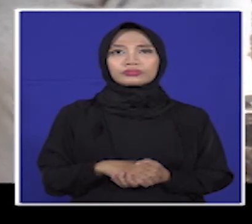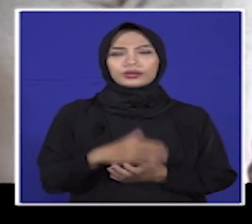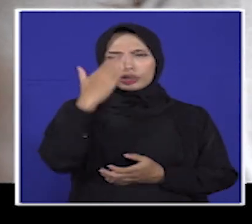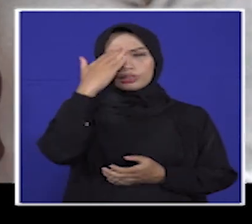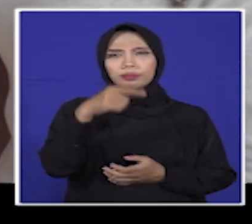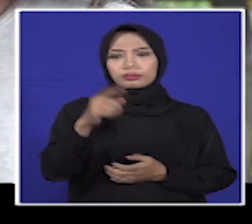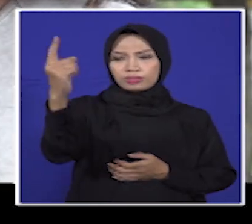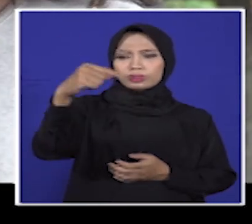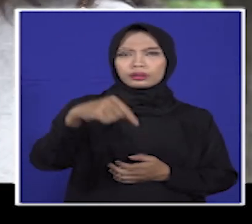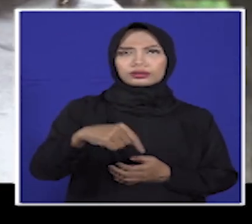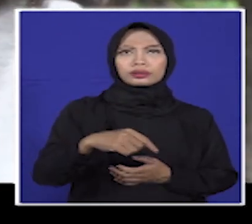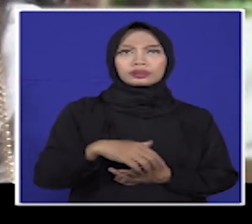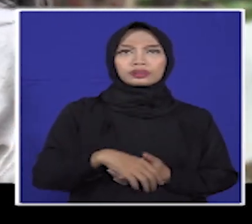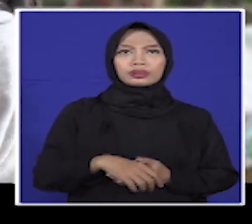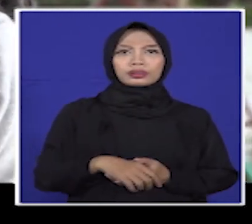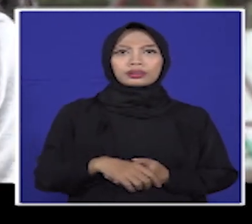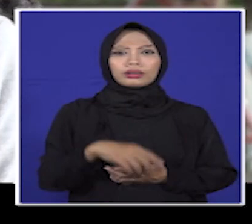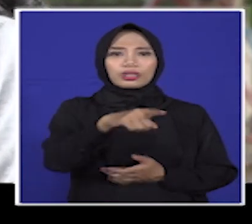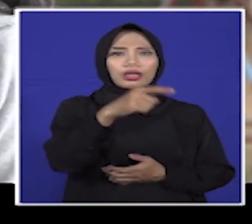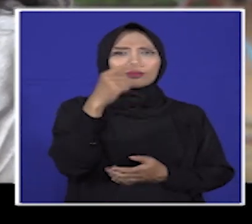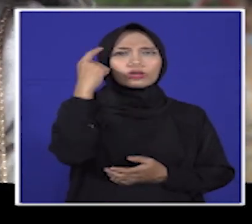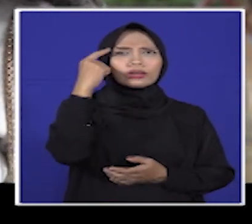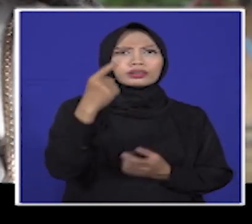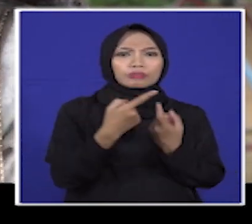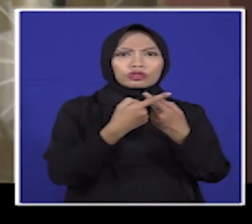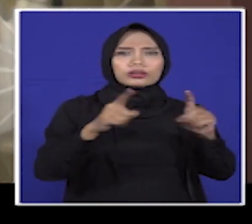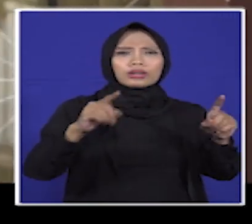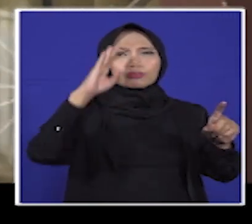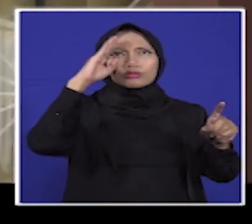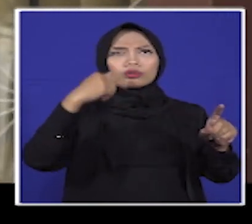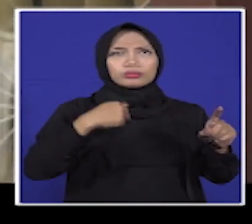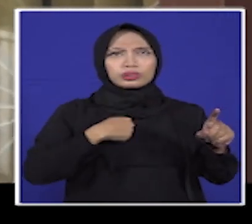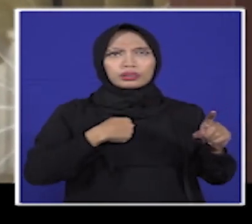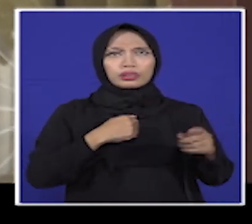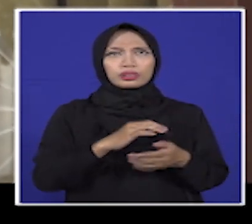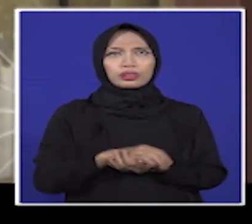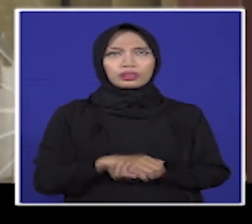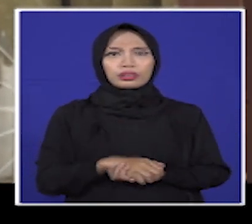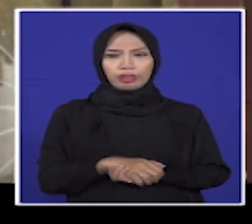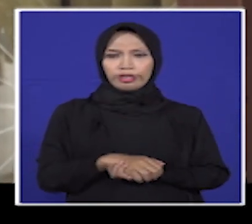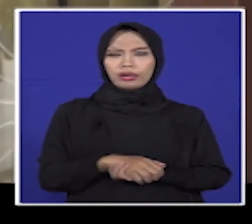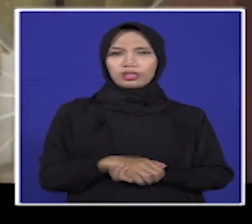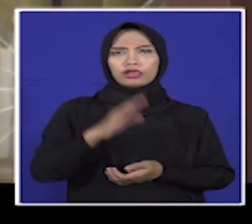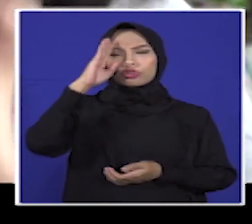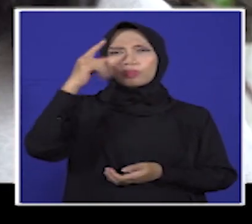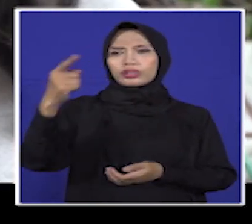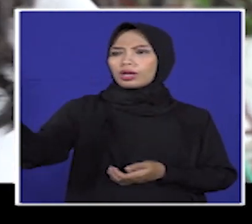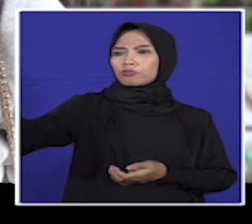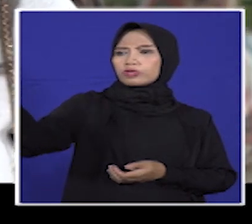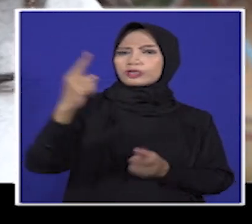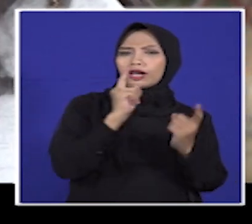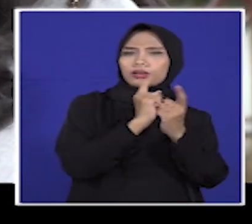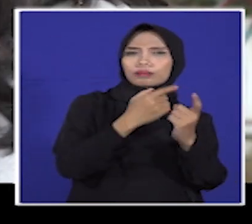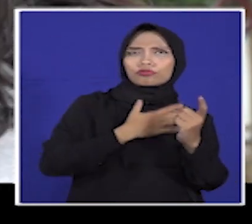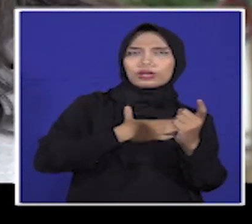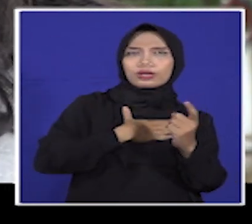Ngapain lo kesini? Eh Mbak, Mbak udah cerai sama suami saya. Ngapain sih masih ganggu? Suami? Dia yang datang ke gue. Eh, dia gak mungkin